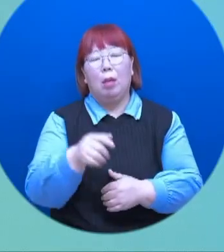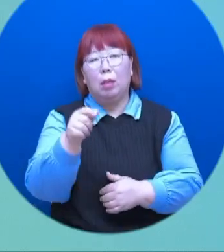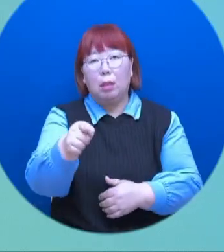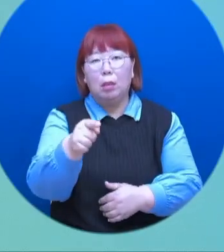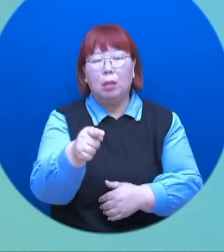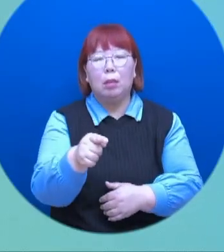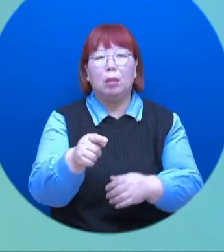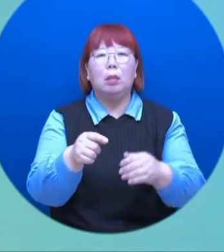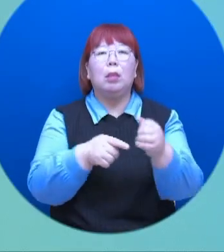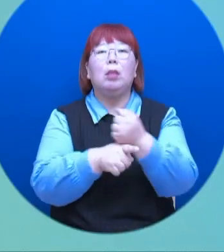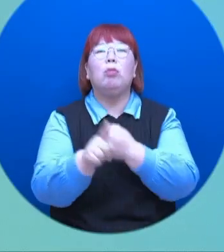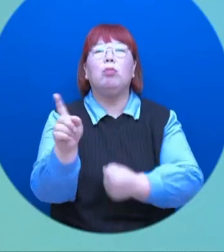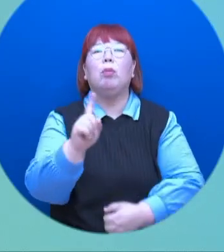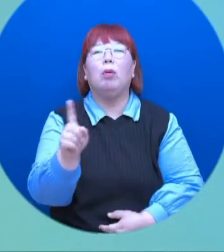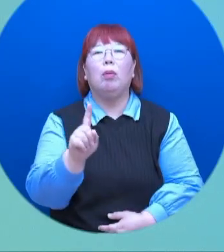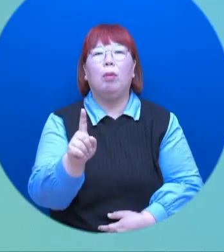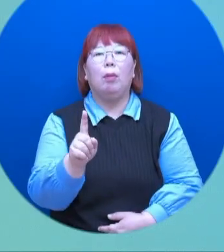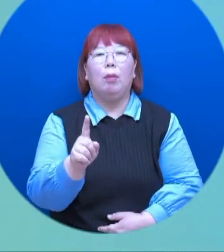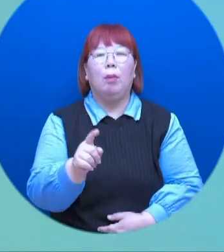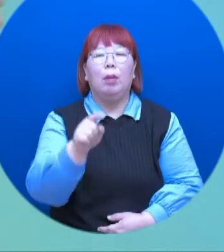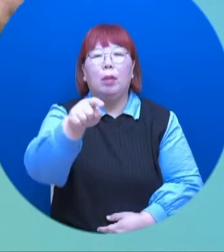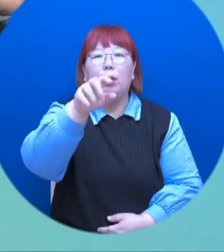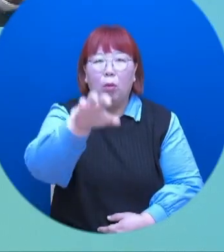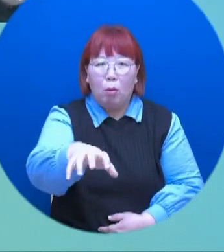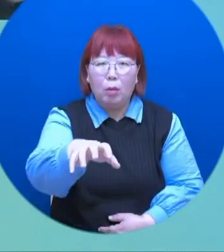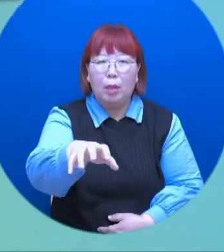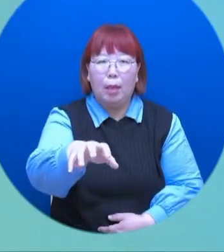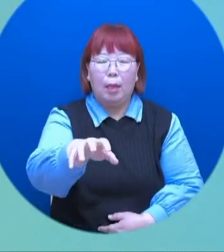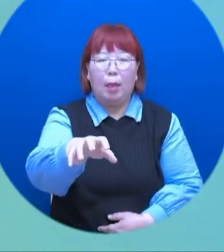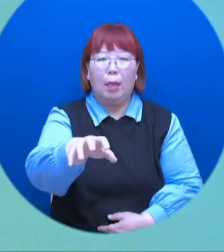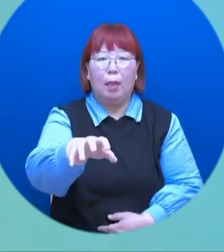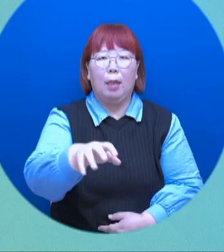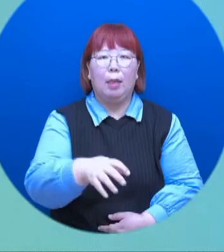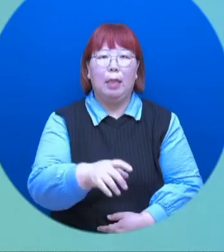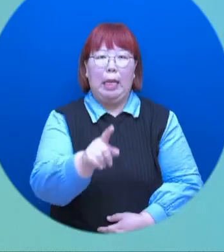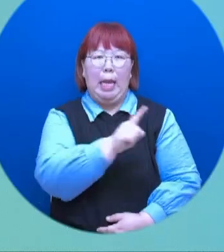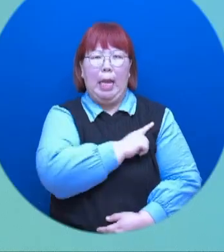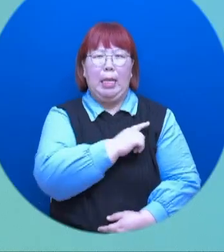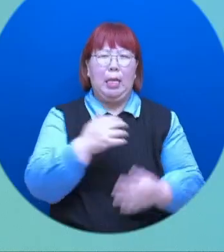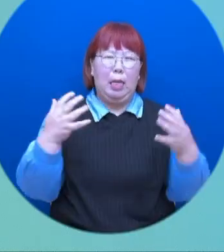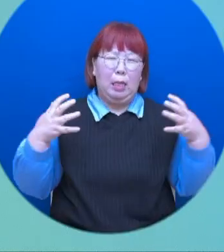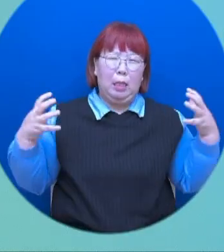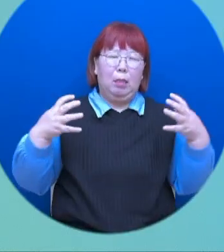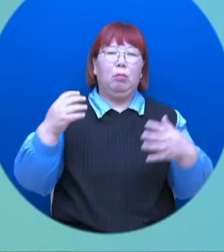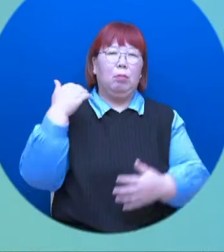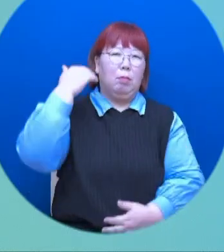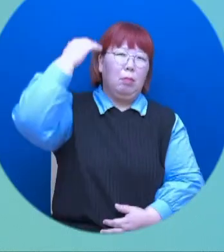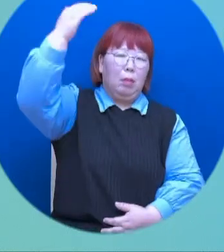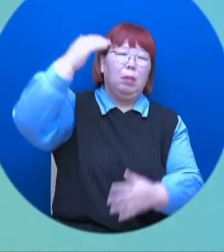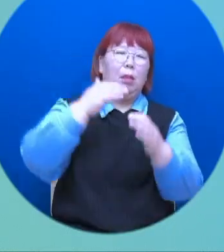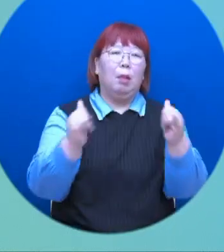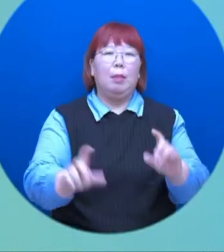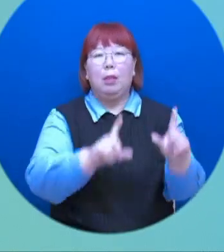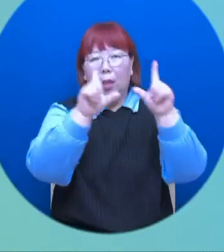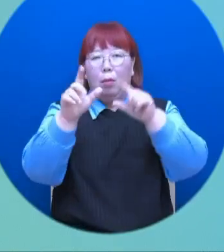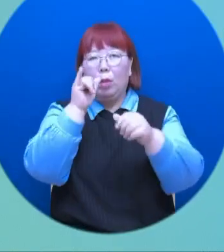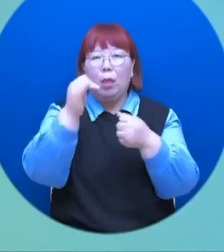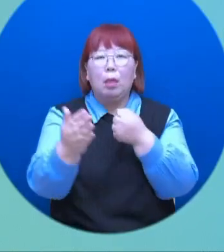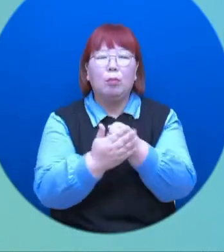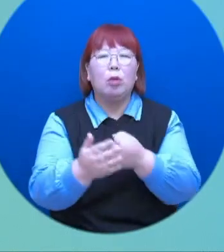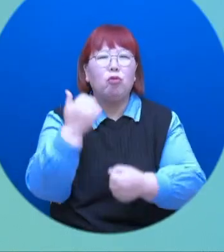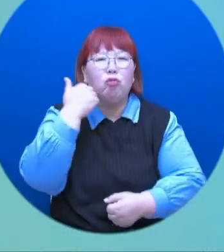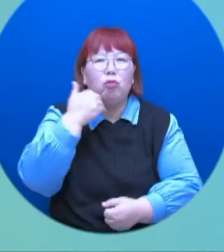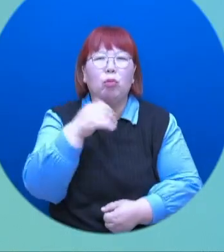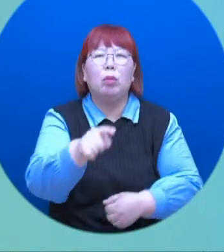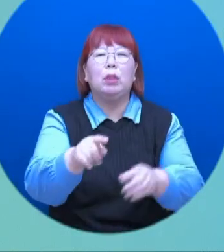남아있는 이유가 무엇이냐? 그곳에 가장 덩치 큰 거인들이 살고 있었기 때문에 누구도